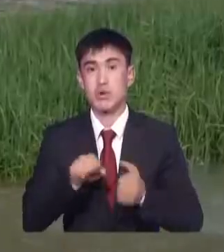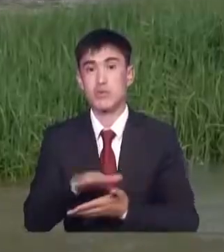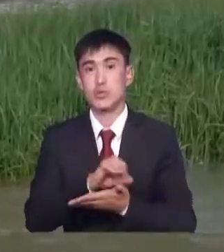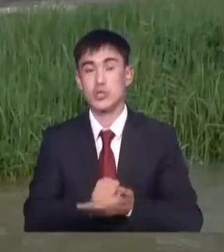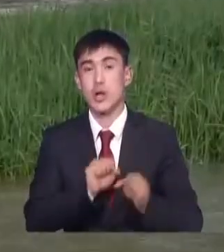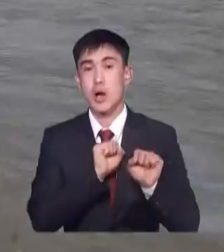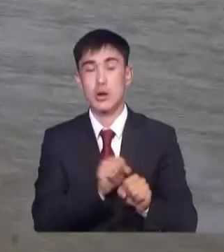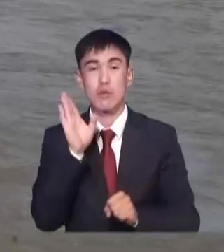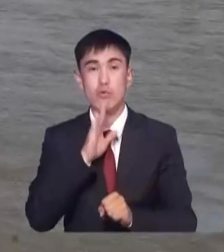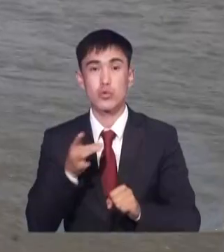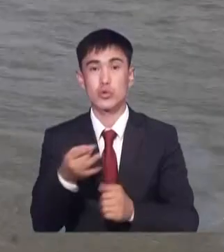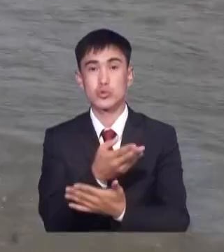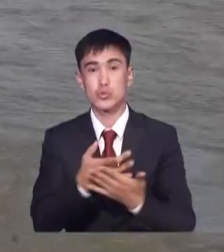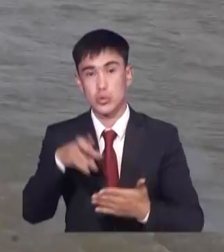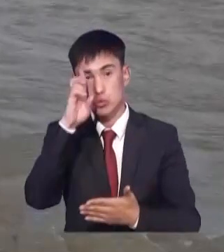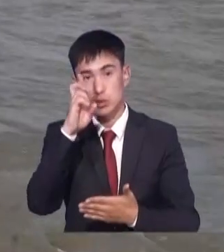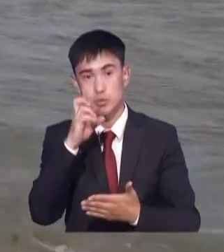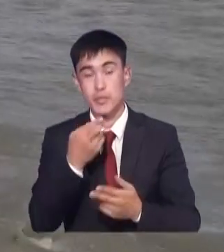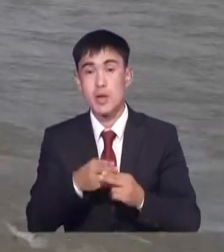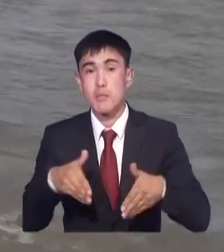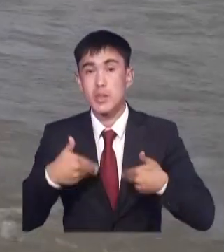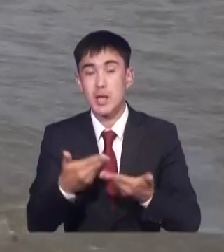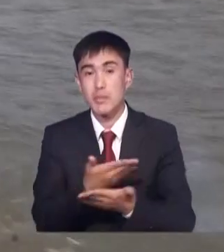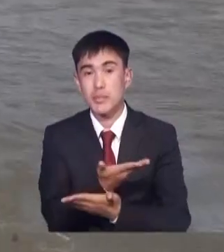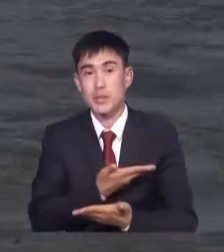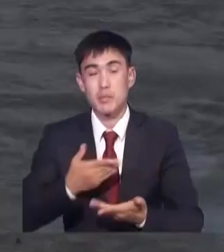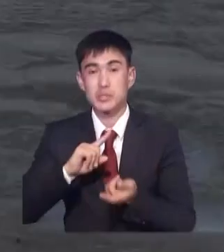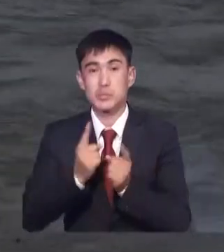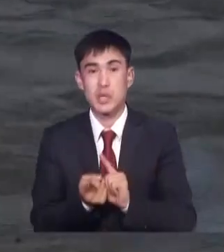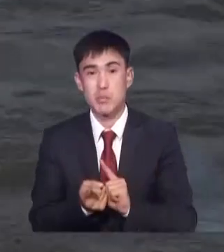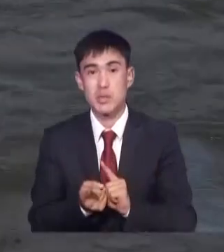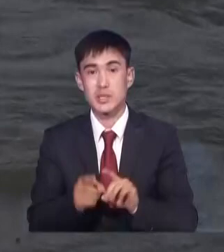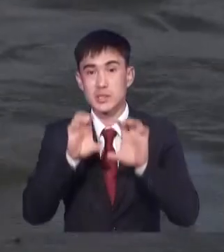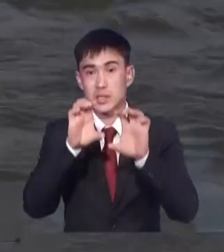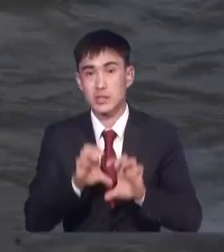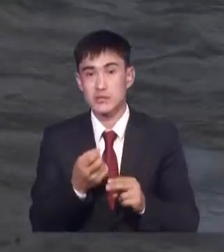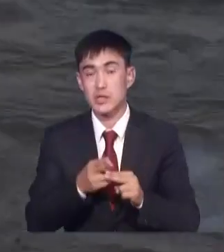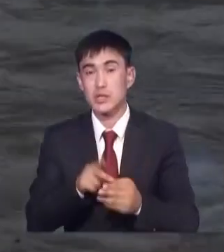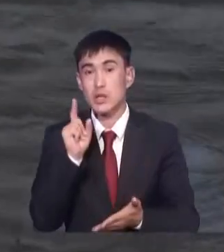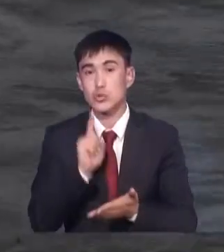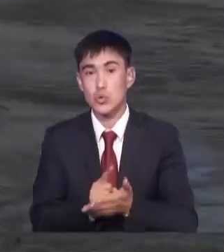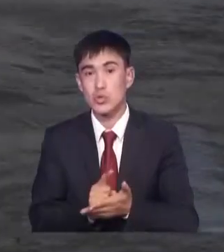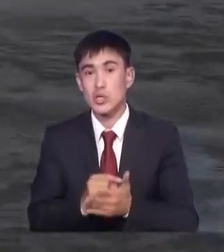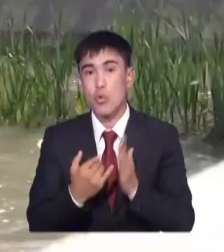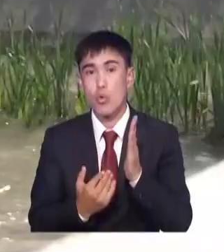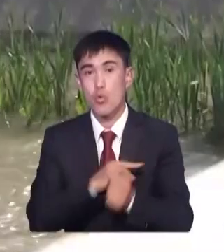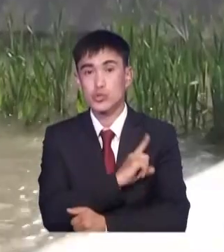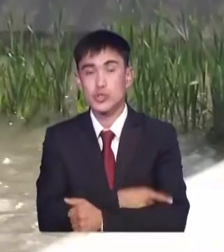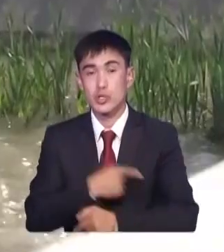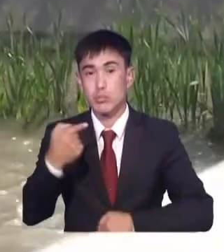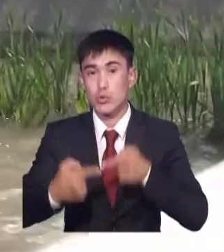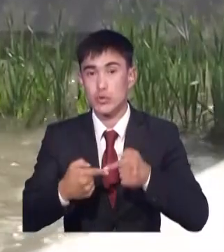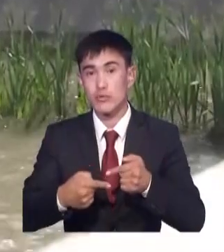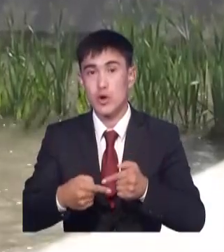охрану водных ресурсов государства. Вместе с предлагаемыми нами изменениями в законодательство это должно значительно усилить борьбу